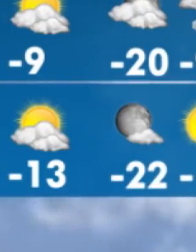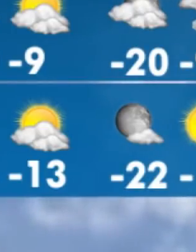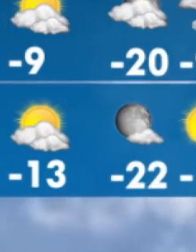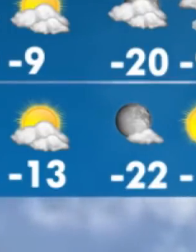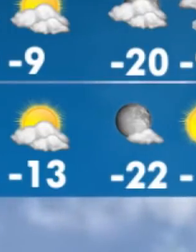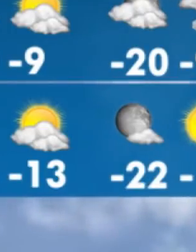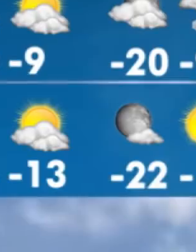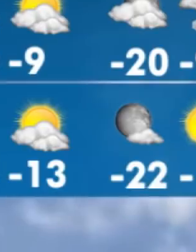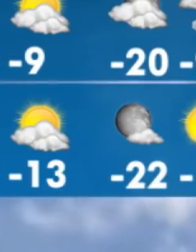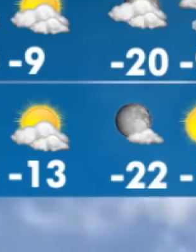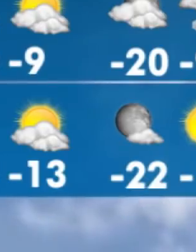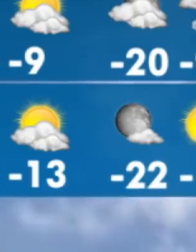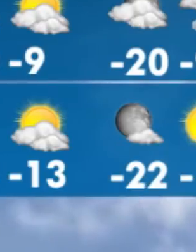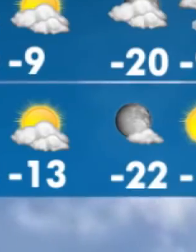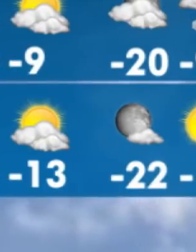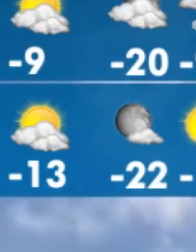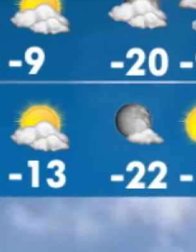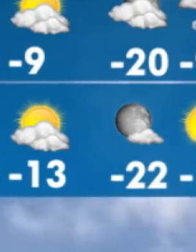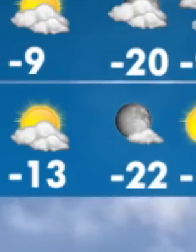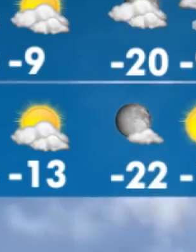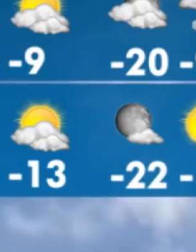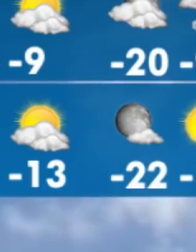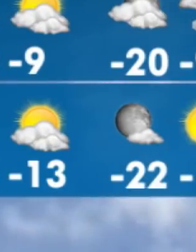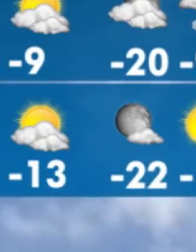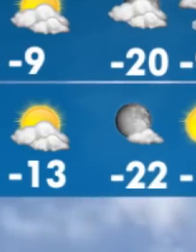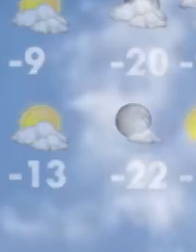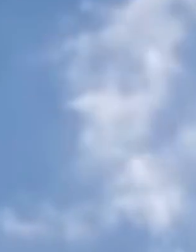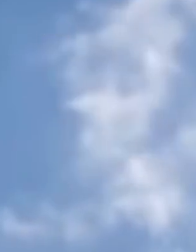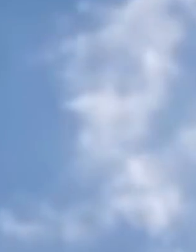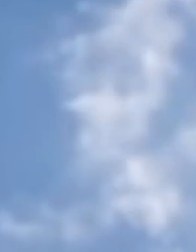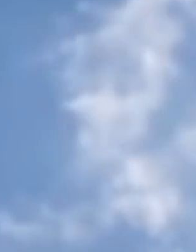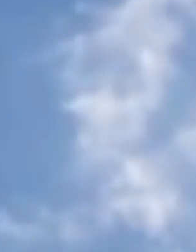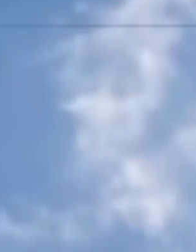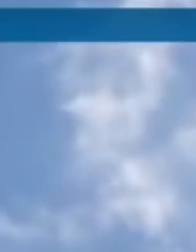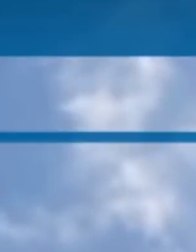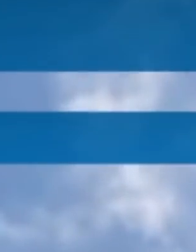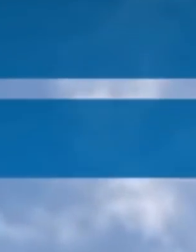Мандалгавд шөнөдөө 22, өдөртөө өвөлшн 14 хэм хүйтэн.